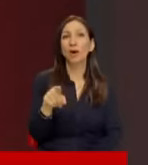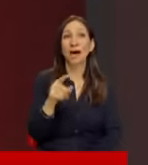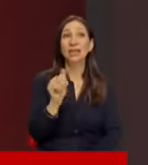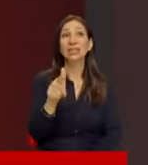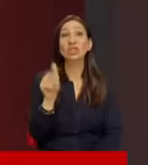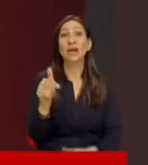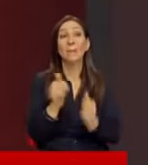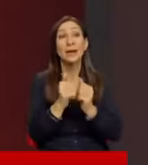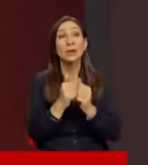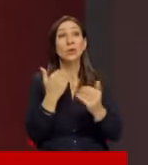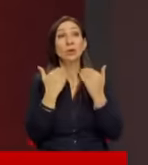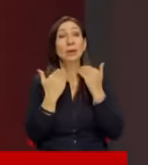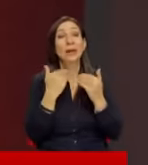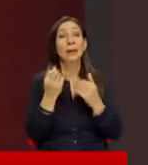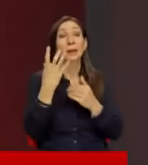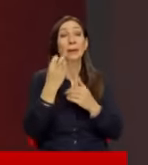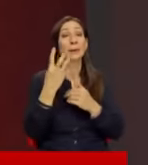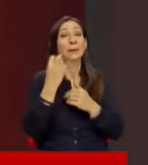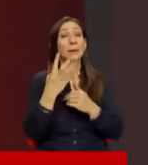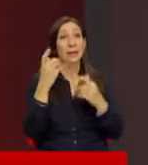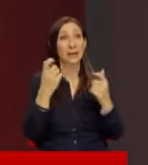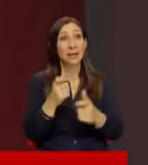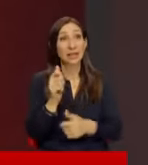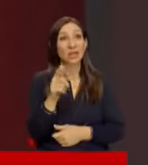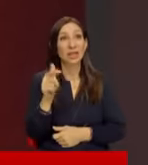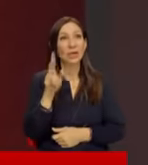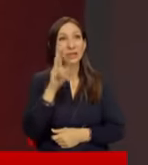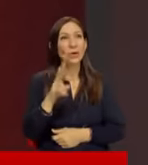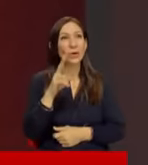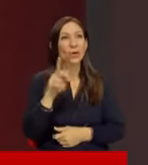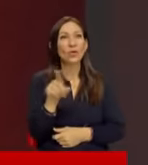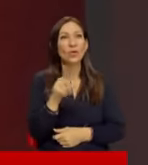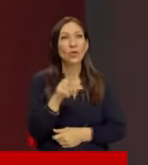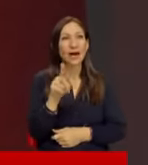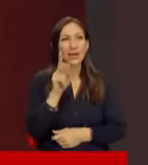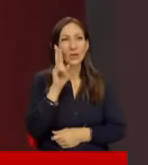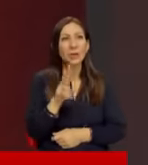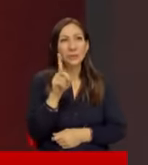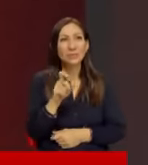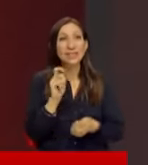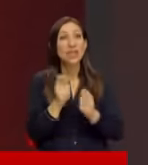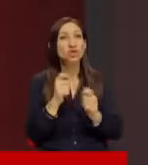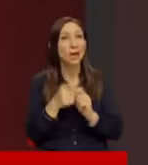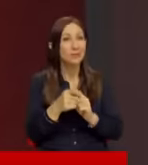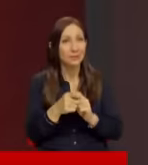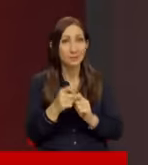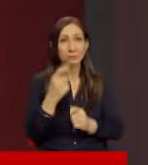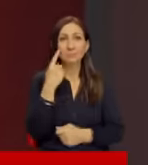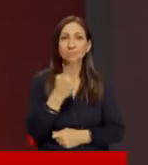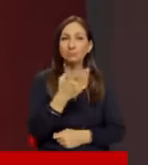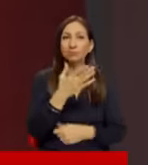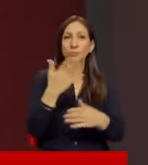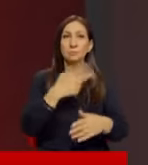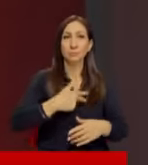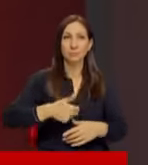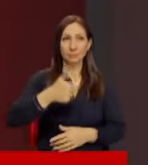gelsin. Yozgat'la birlikte konuşalım. Şu yanıp sönen ilçeleri gösteren Urfa haritasını görebilir miyiz? Değişenler. Tamam, gelsin bakalım.